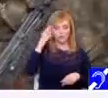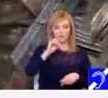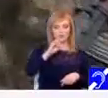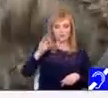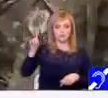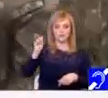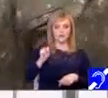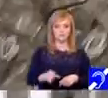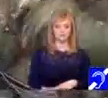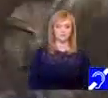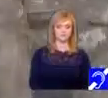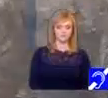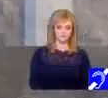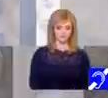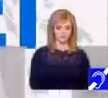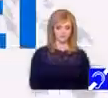Sturza.